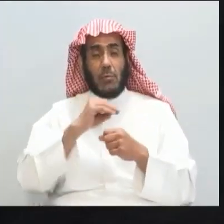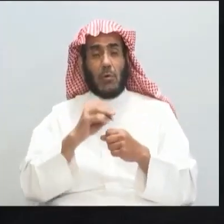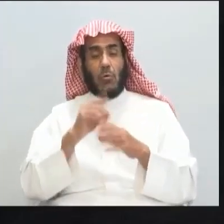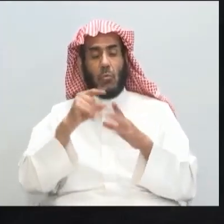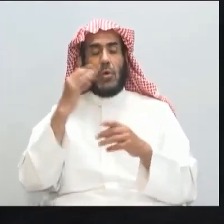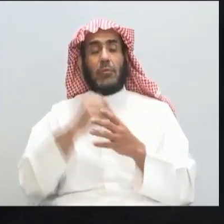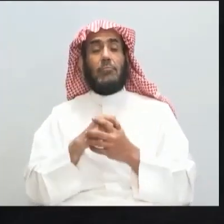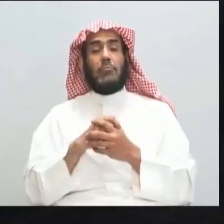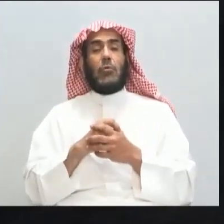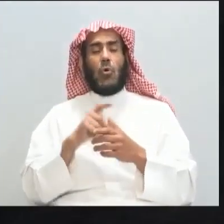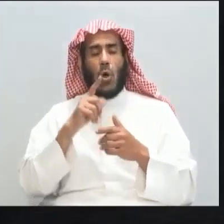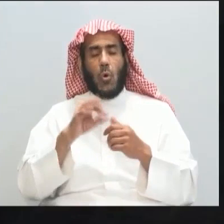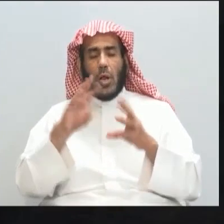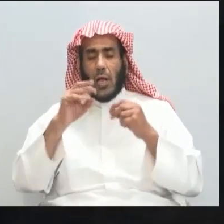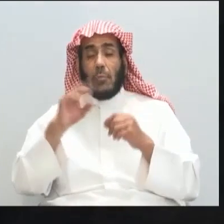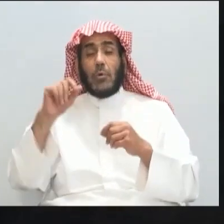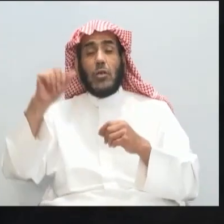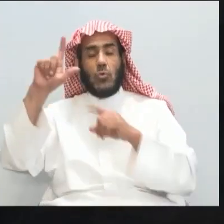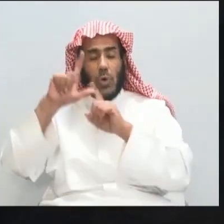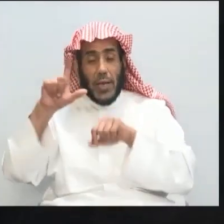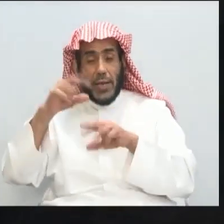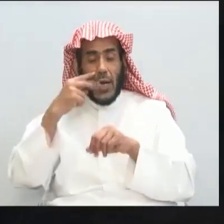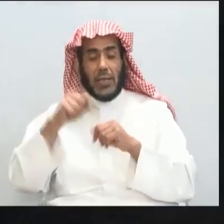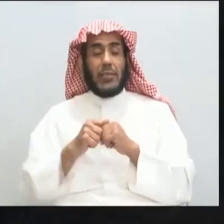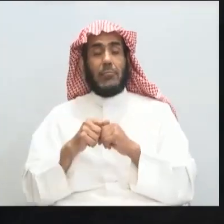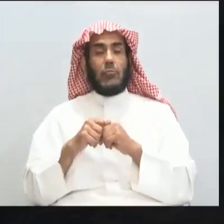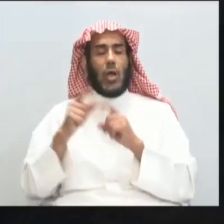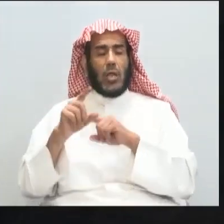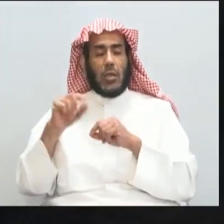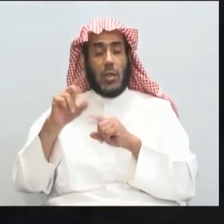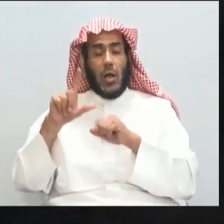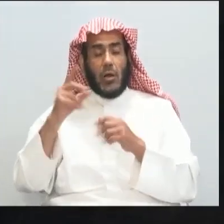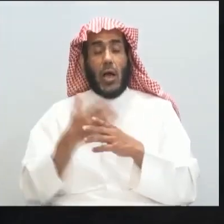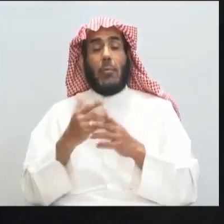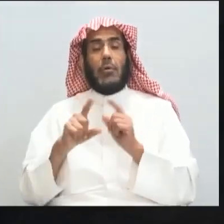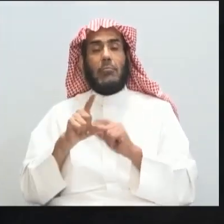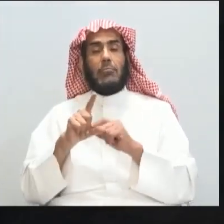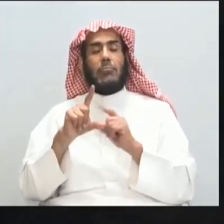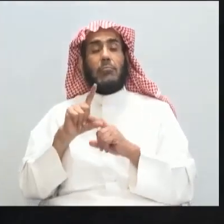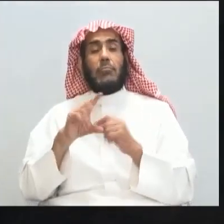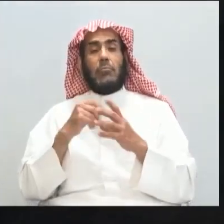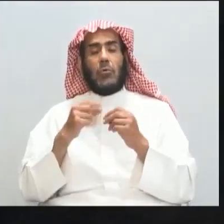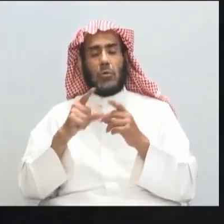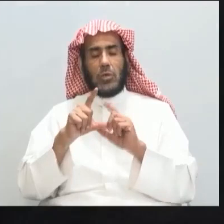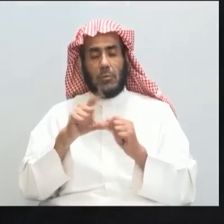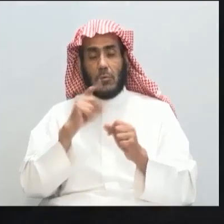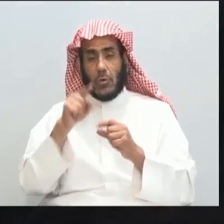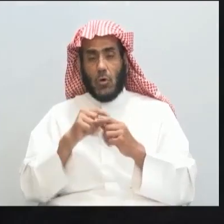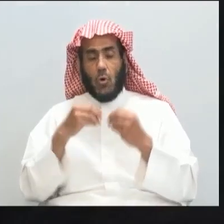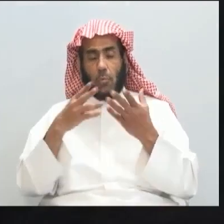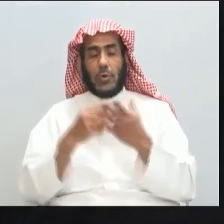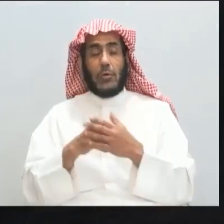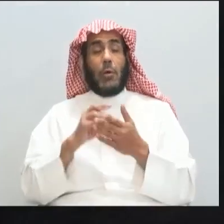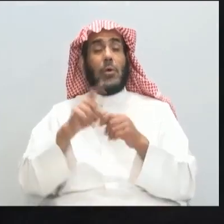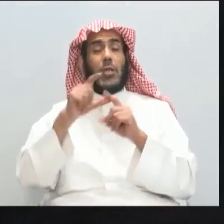ومعرفه واقول كم رجل رايت هنا خبر هنا لا اريد لا اريد منه اجابه وانما اخبر